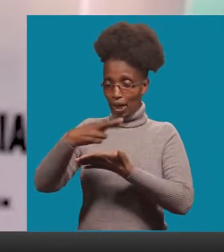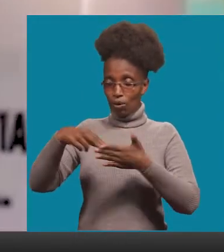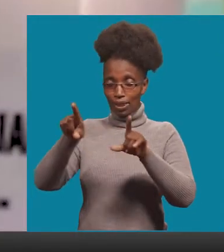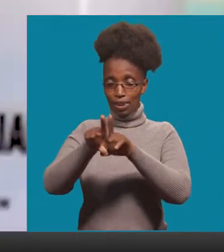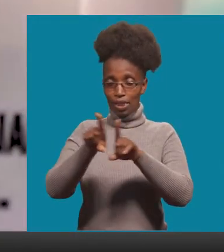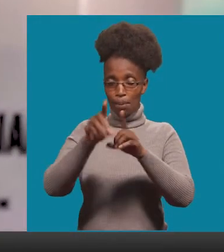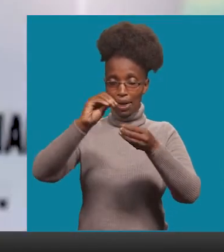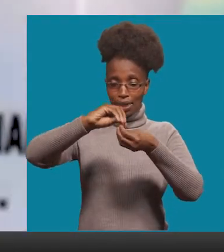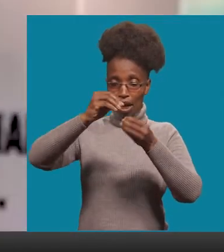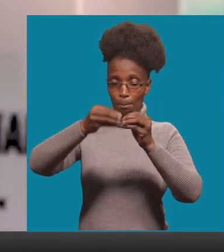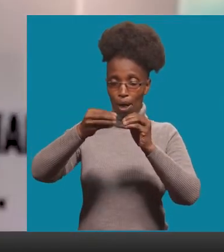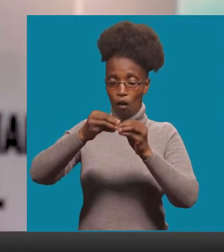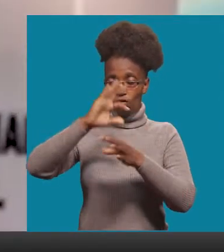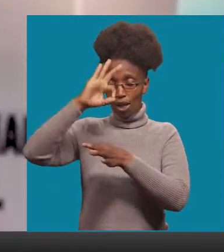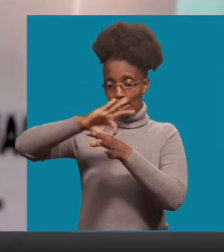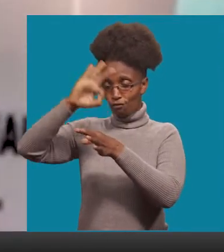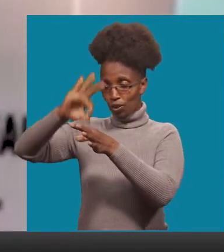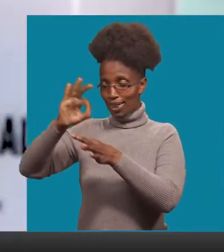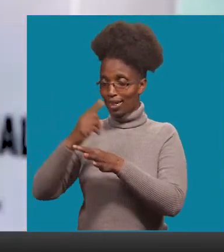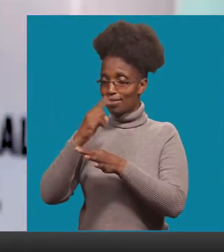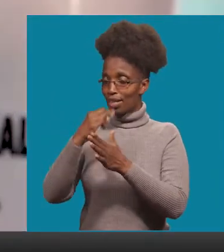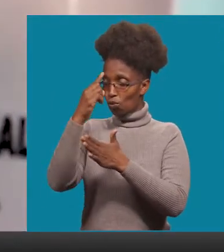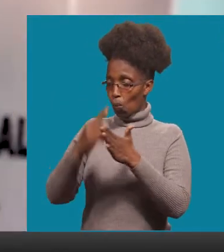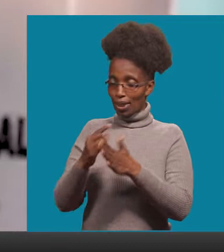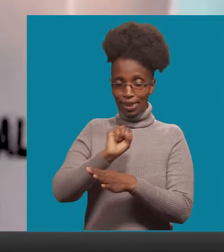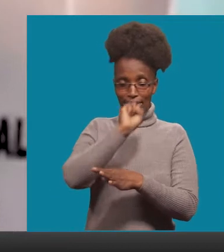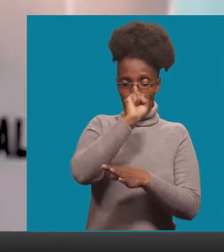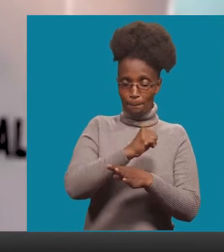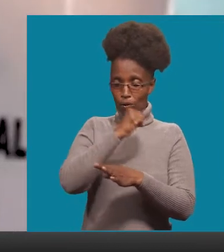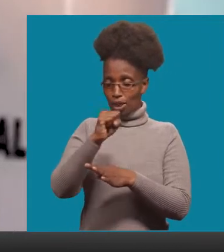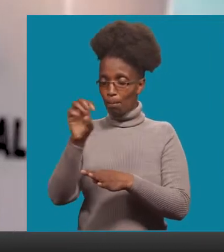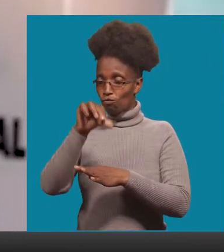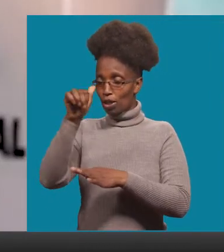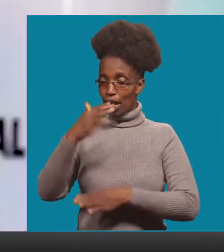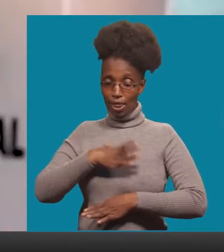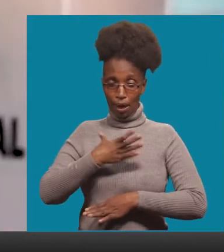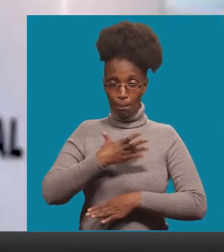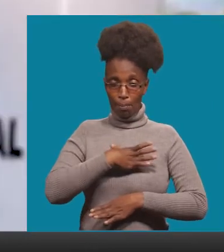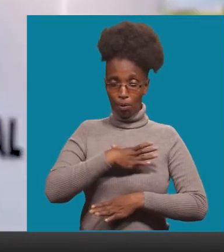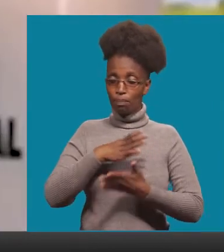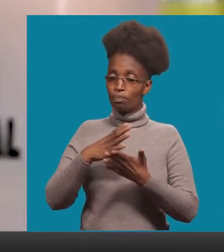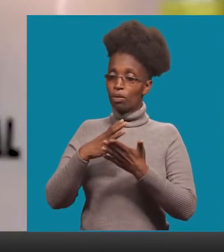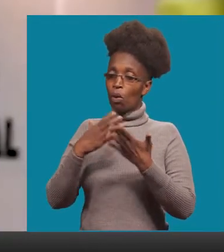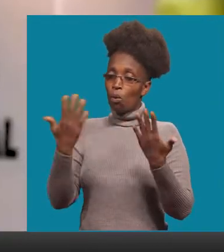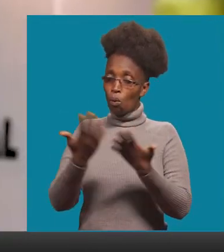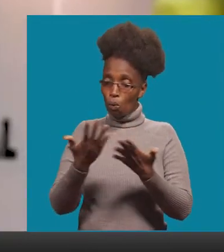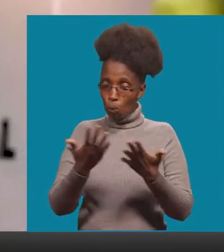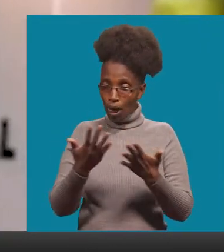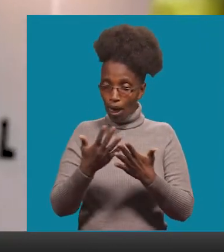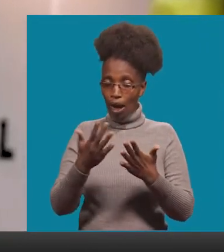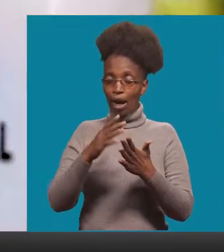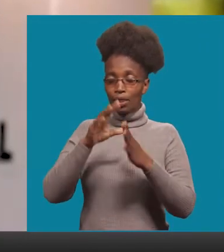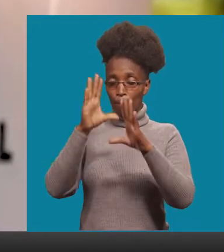kura. Lee akiongeza kuwa haiwezekani wawaniaji wengine hususan wadhifa wa urais